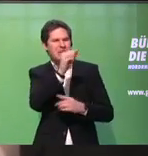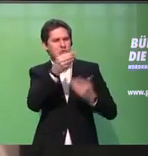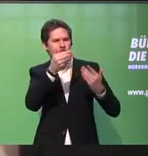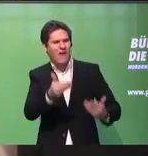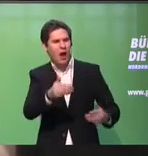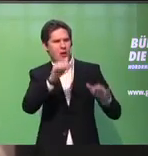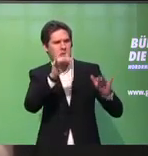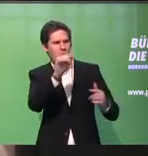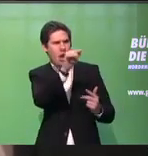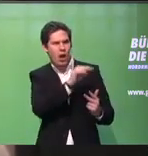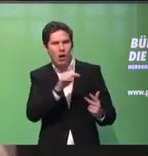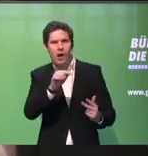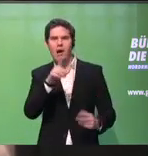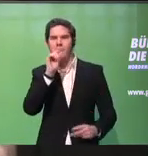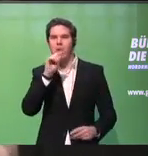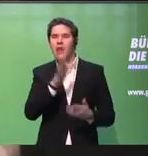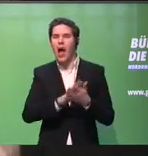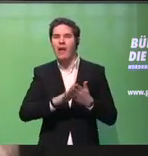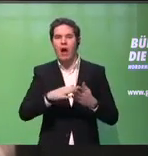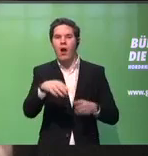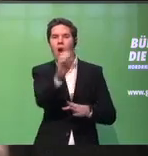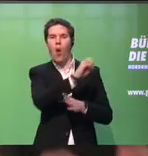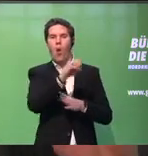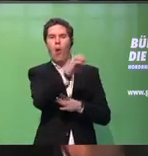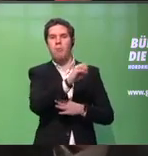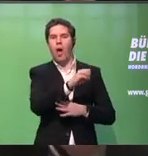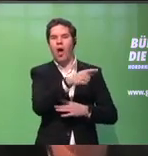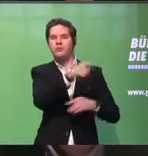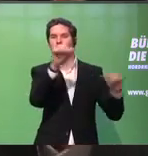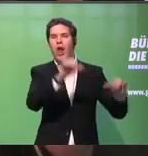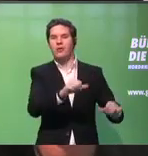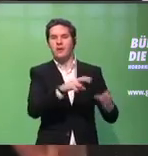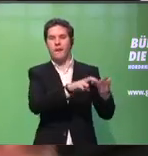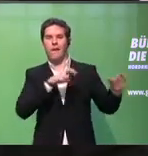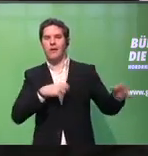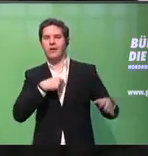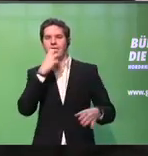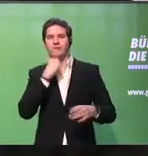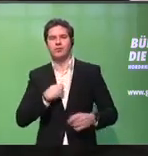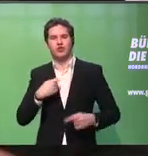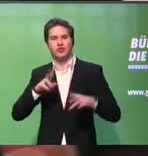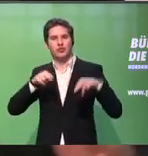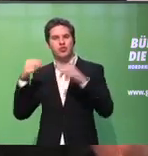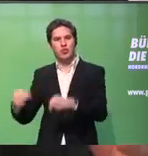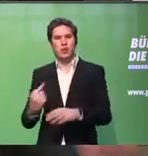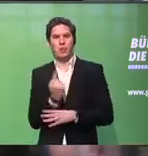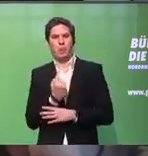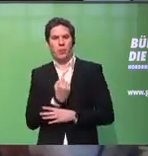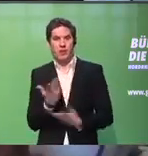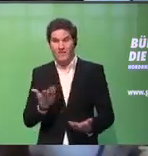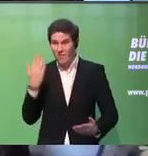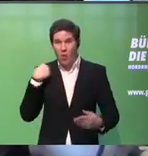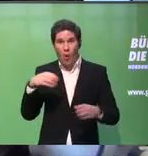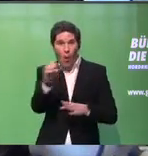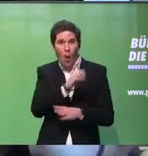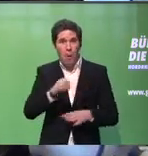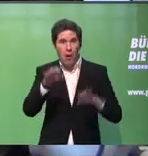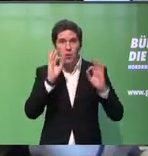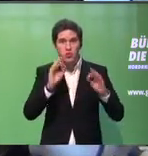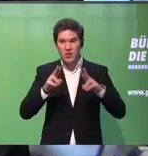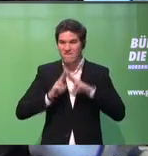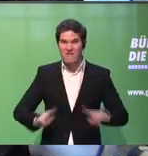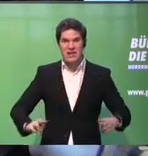ist rückwärtsgewandt, will die europäische Einigung, die uns Frieden für so lange Zeit gebracht hat und ein Zusammenwachsen, wie